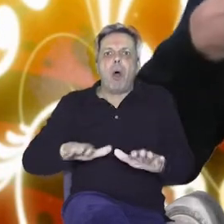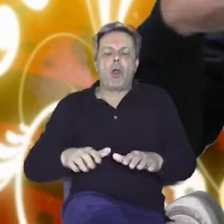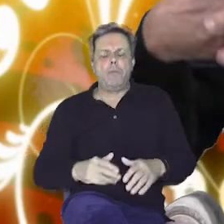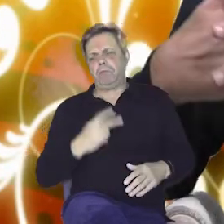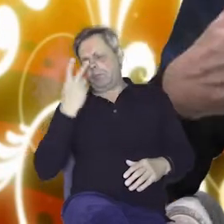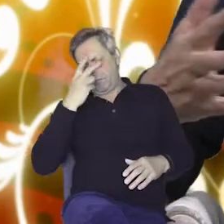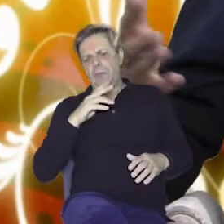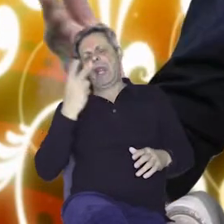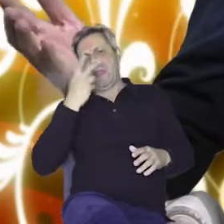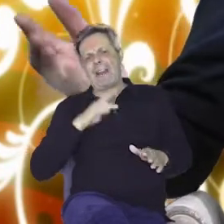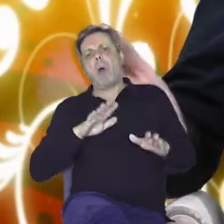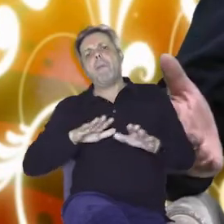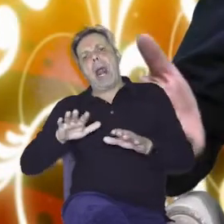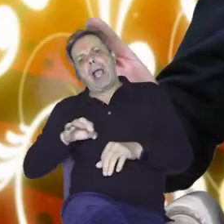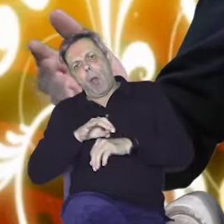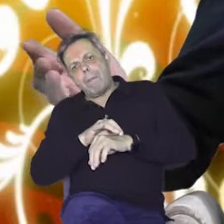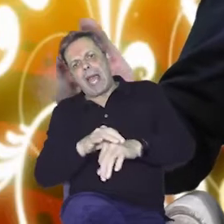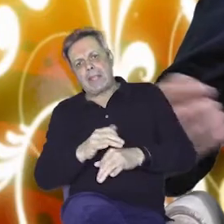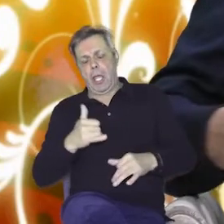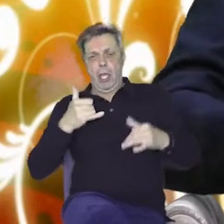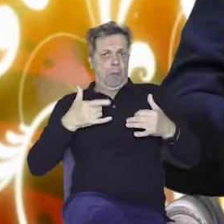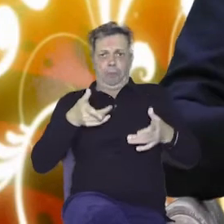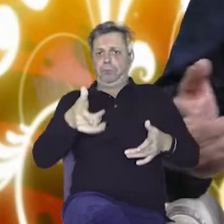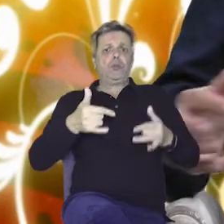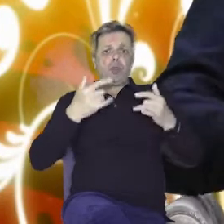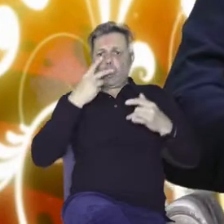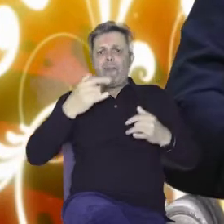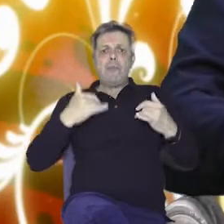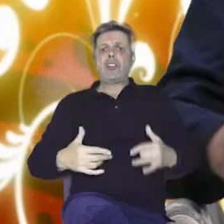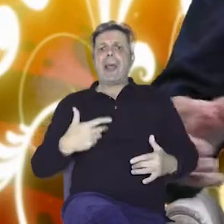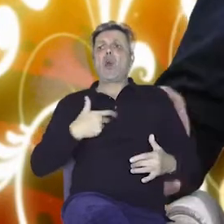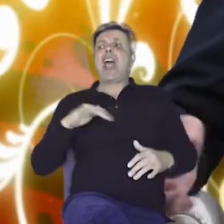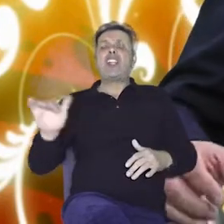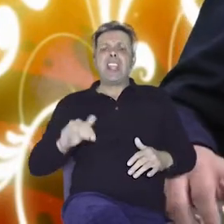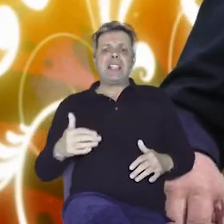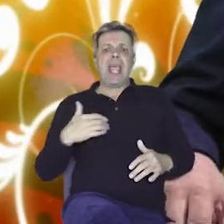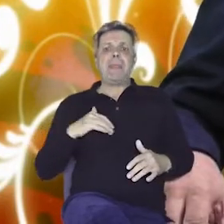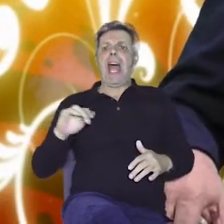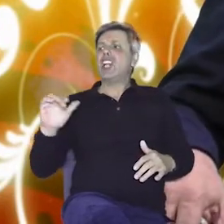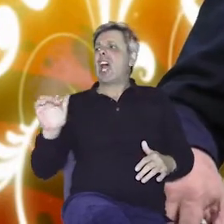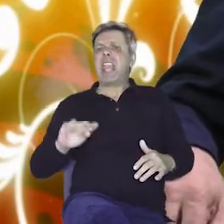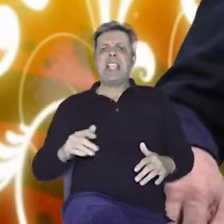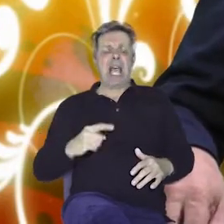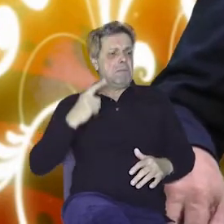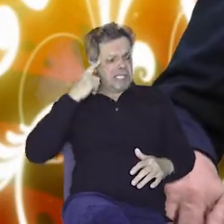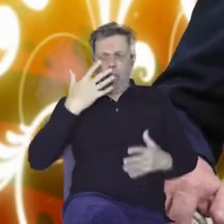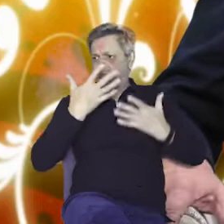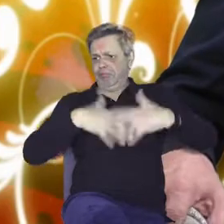polako, polako prati. To vidimo danas i mi kod naše djece. Naša djeca su na svim kompjutorima od